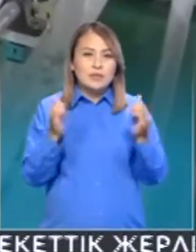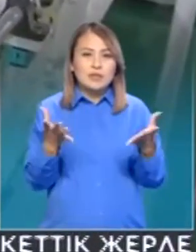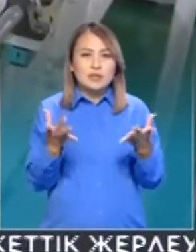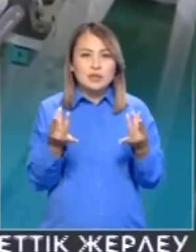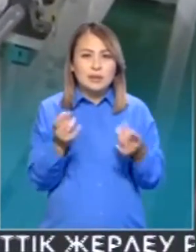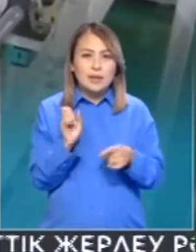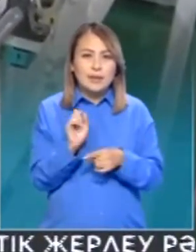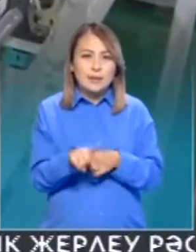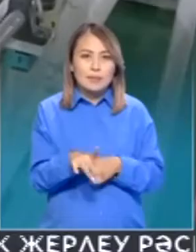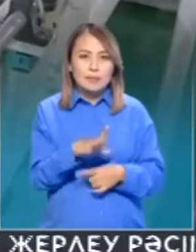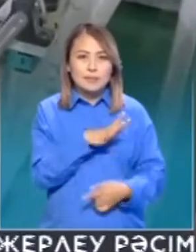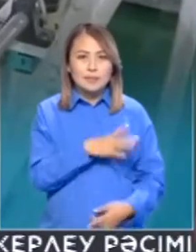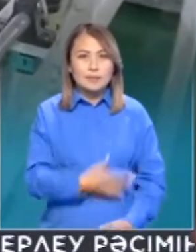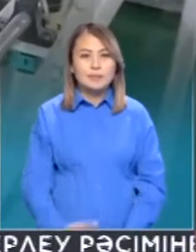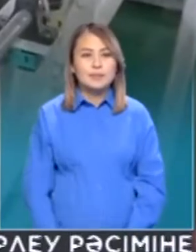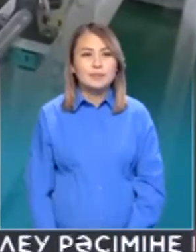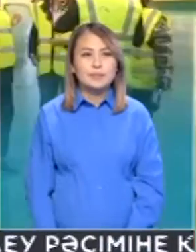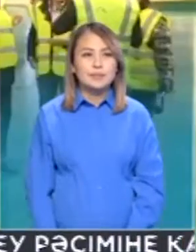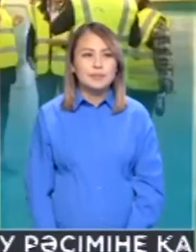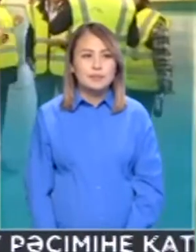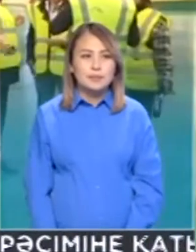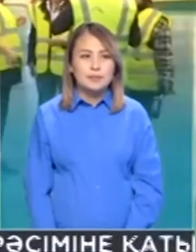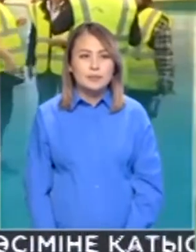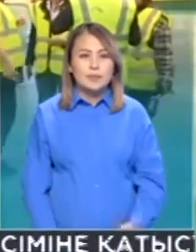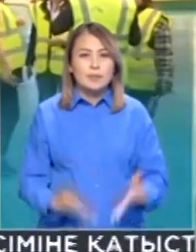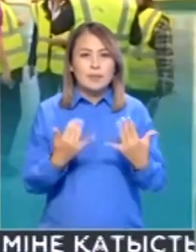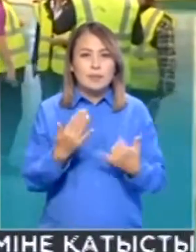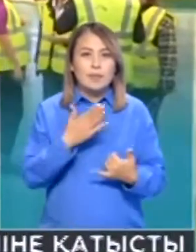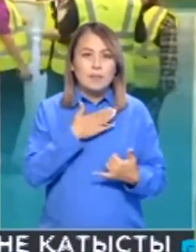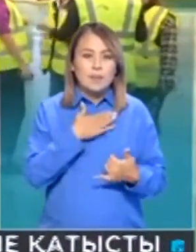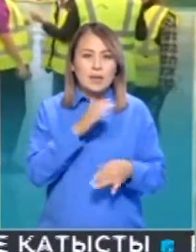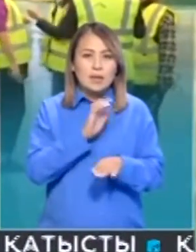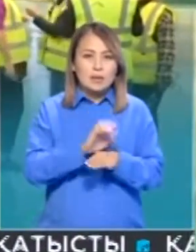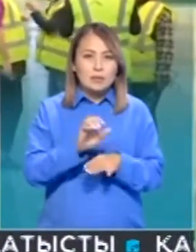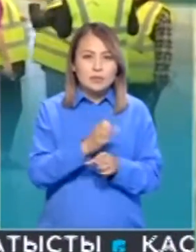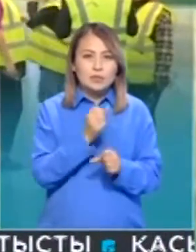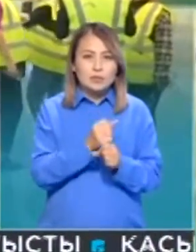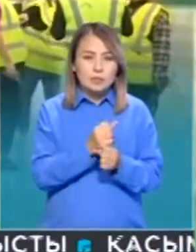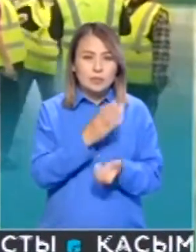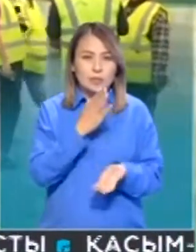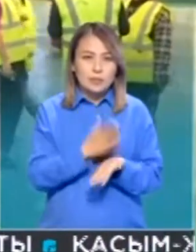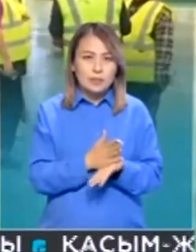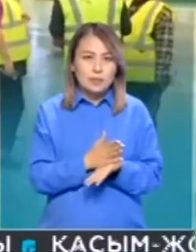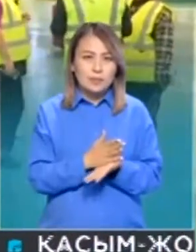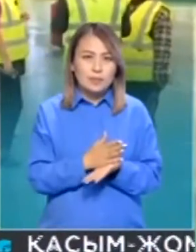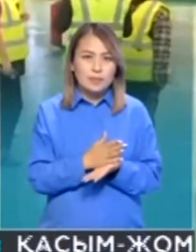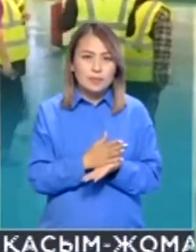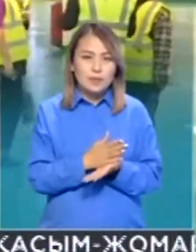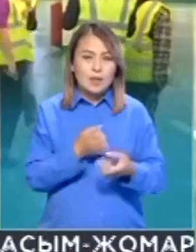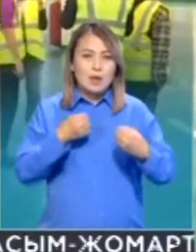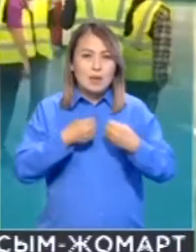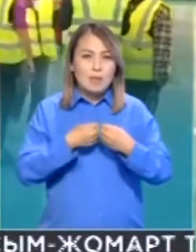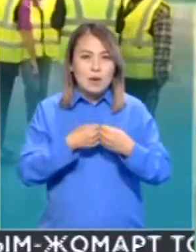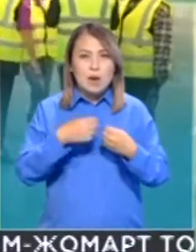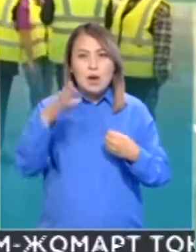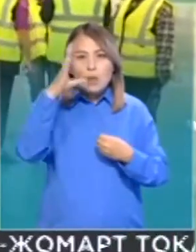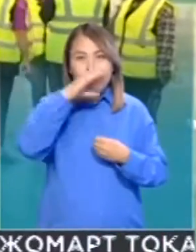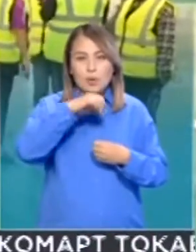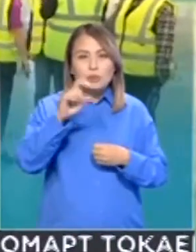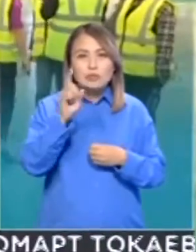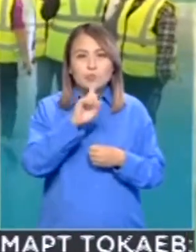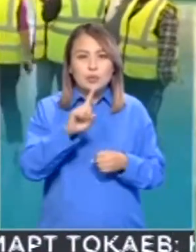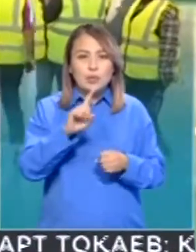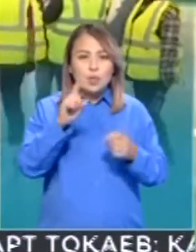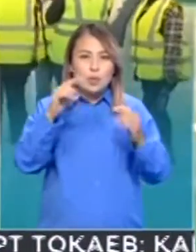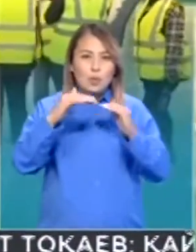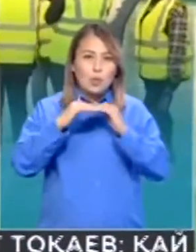да тапсырыс беріп қойды. Біз қазір экспортқа жұмыс жасап отырмыз. Қазір біздің одан да әрі бәсекеге қабілетті болуымыз үшін